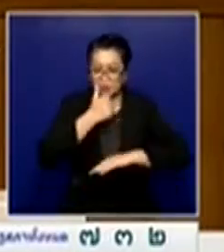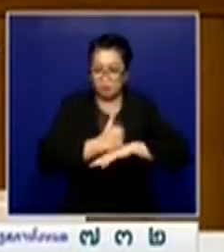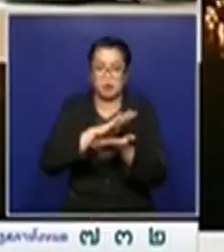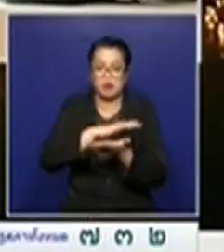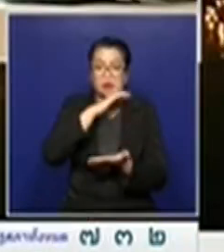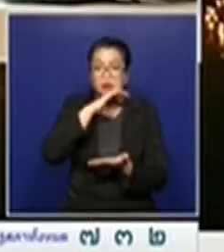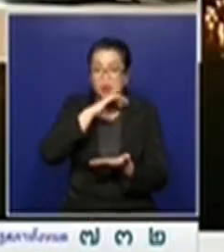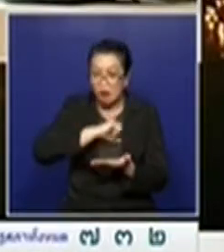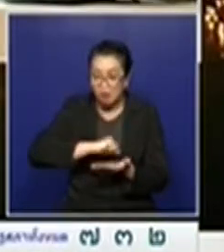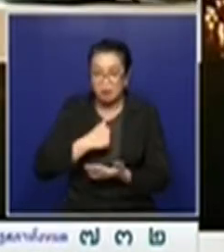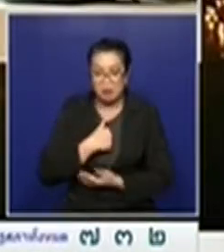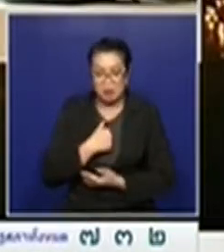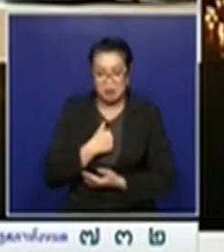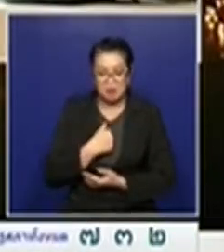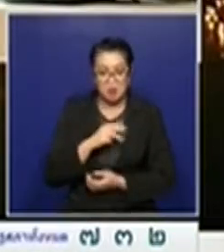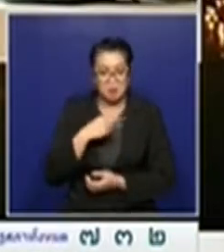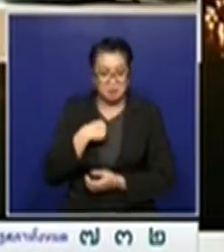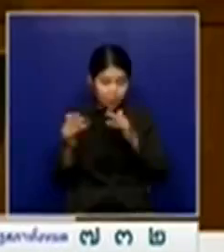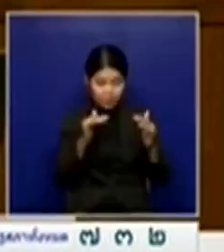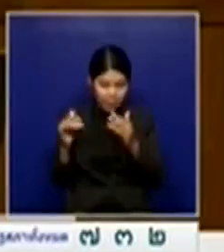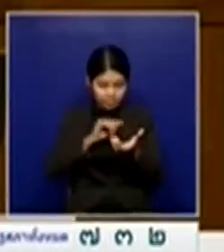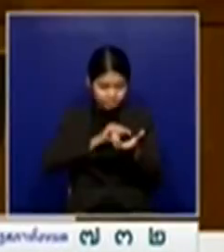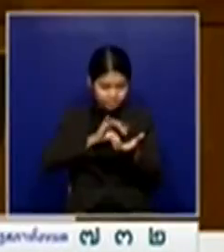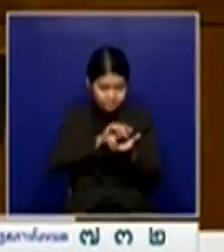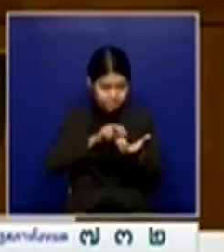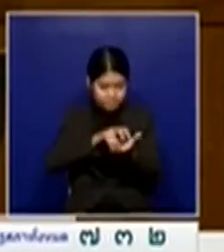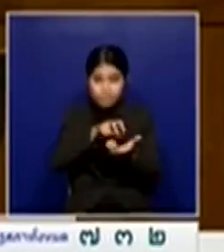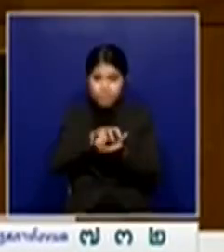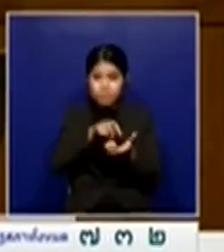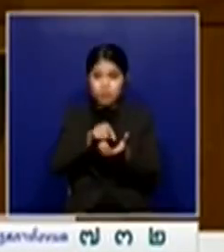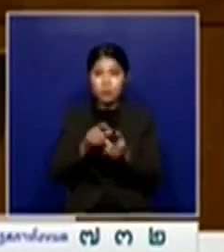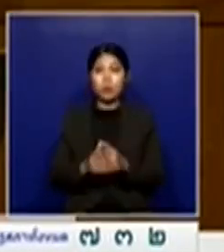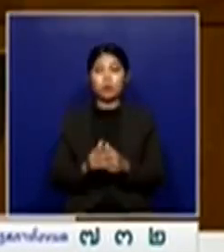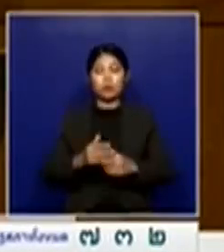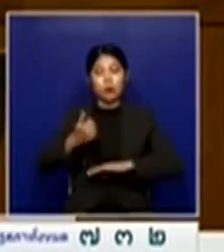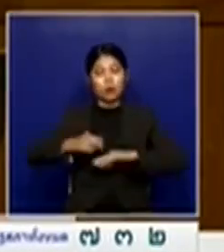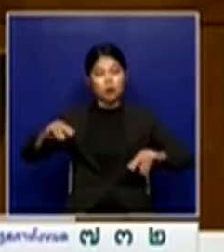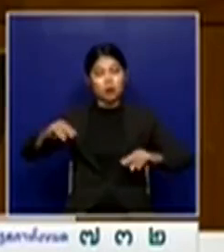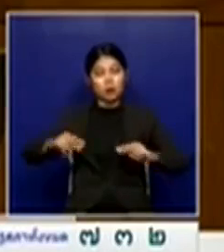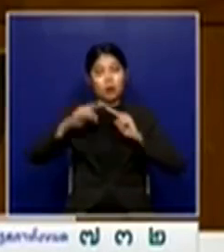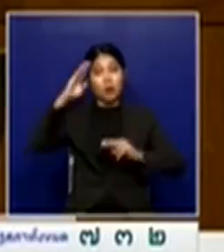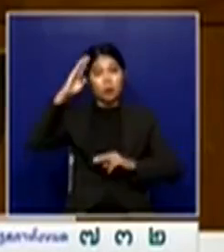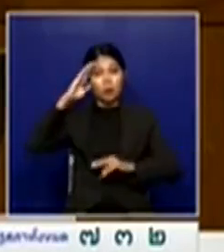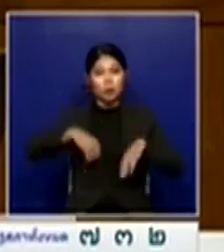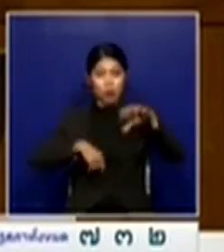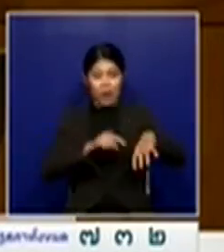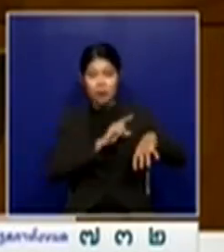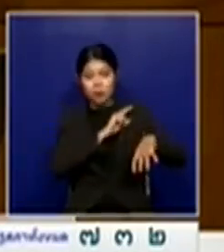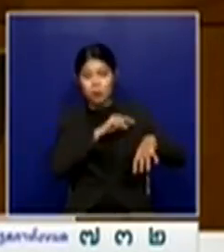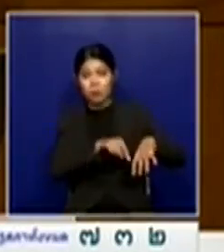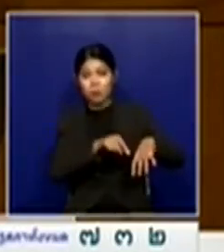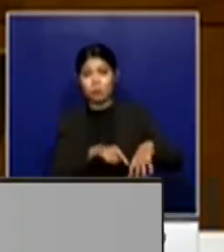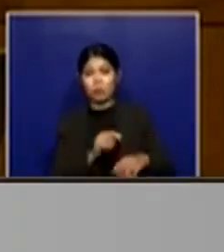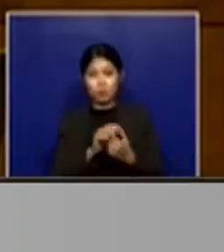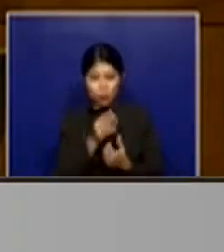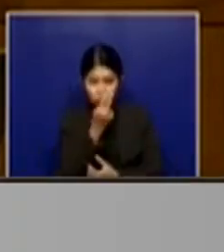ของเราน ั่นก็เป็นสิ่งที่นายกรัฐมนตรีพูดช่วงท้ายๆของการประชุมเมื่อวานนี้นะคะจะเรียกว่าเป็นการปิดประตู